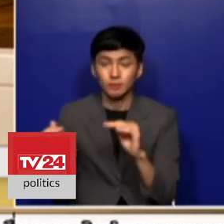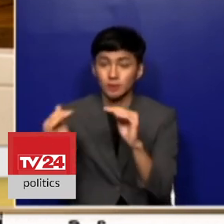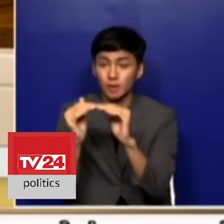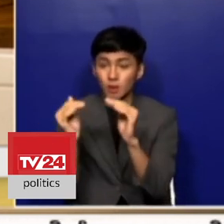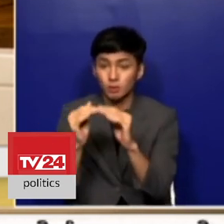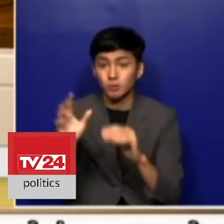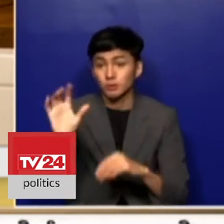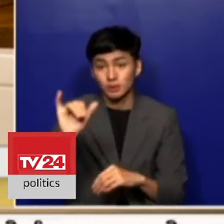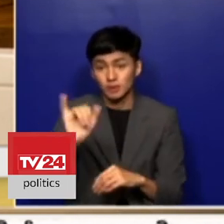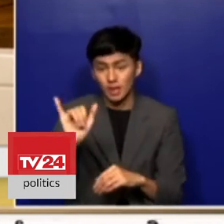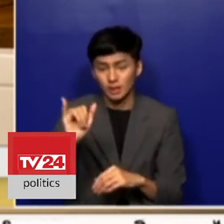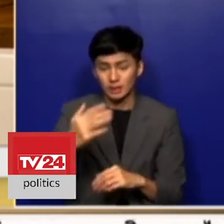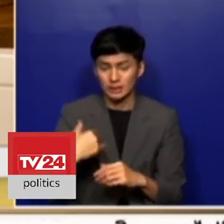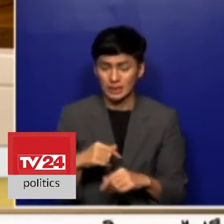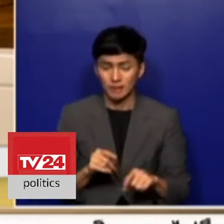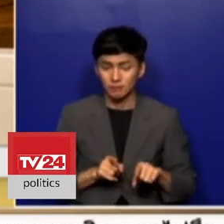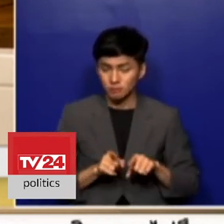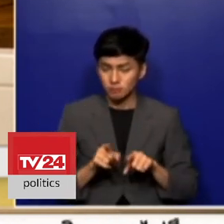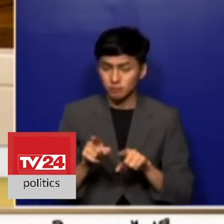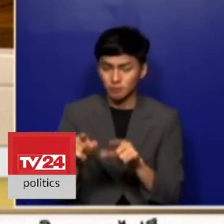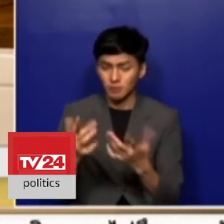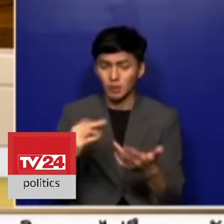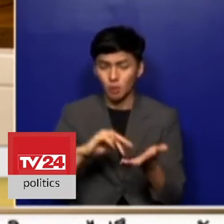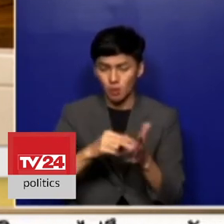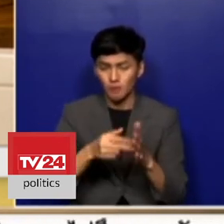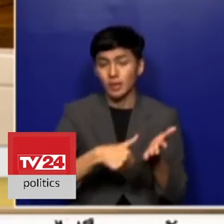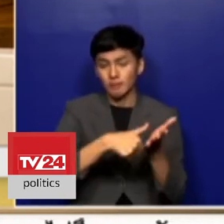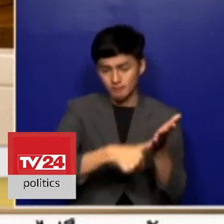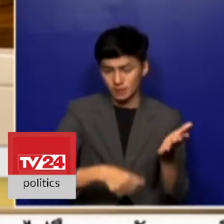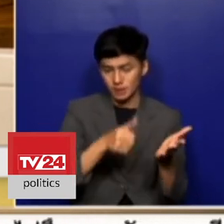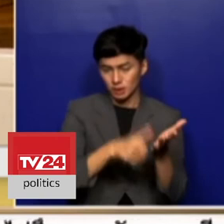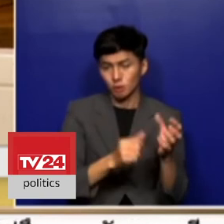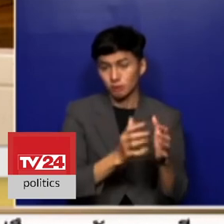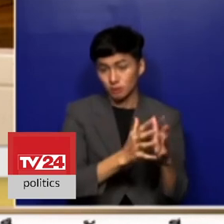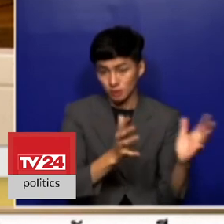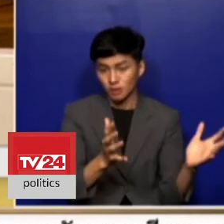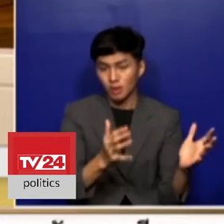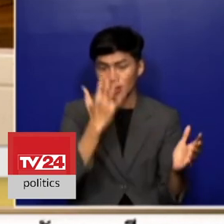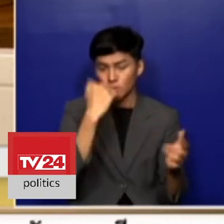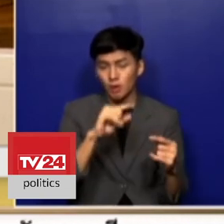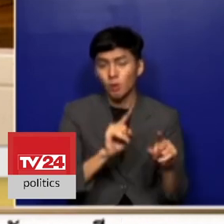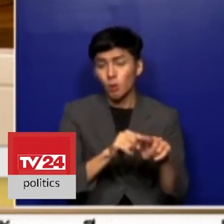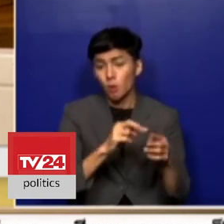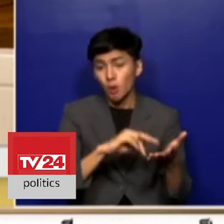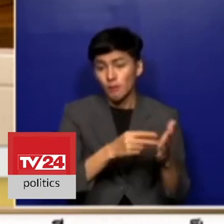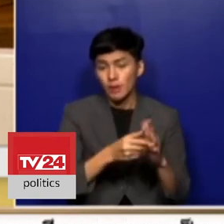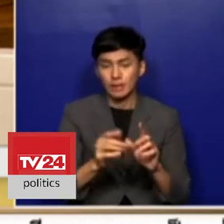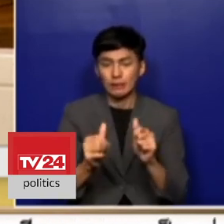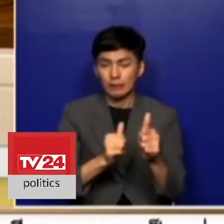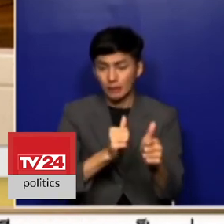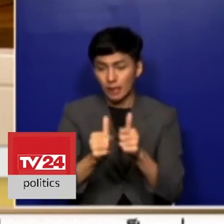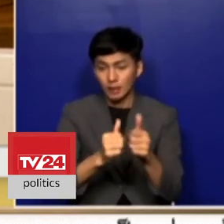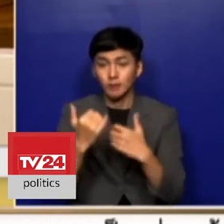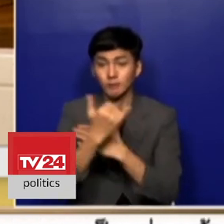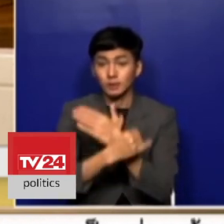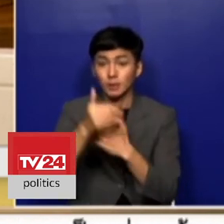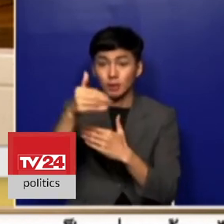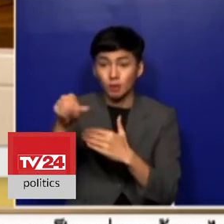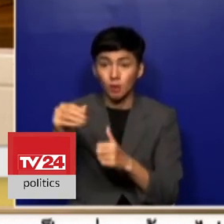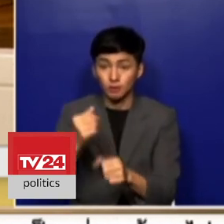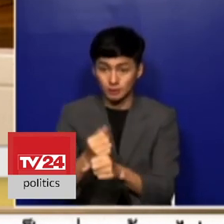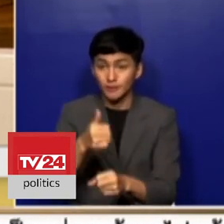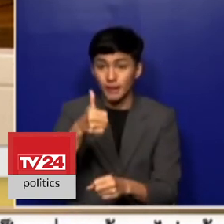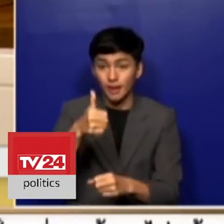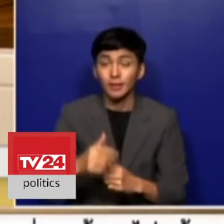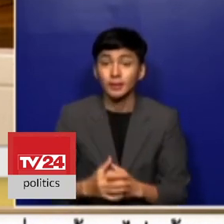ที่พัฒนาแล้วก็ย่อมต้องมีภาษีเป็นแต้มต่อค่ะเพื่อที่จะสามารถแข่งขันกับต่างชาติได้นอกจากนี้ค่ะ